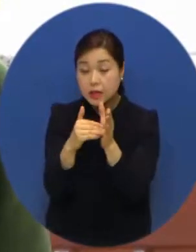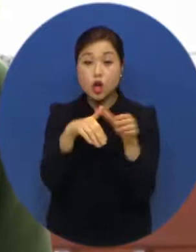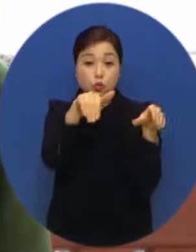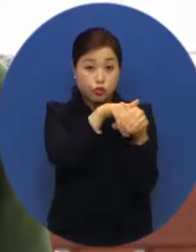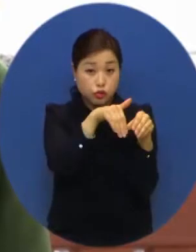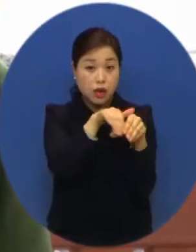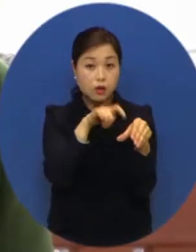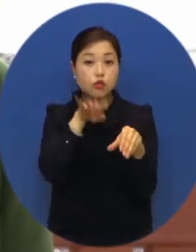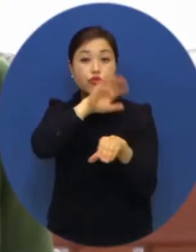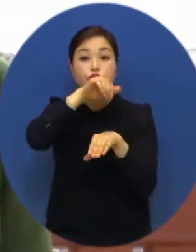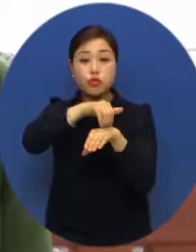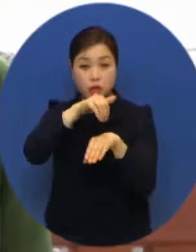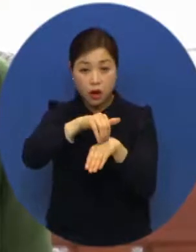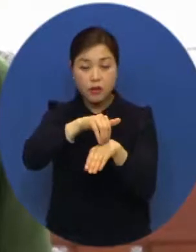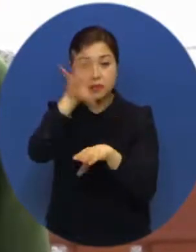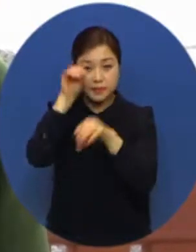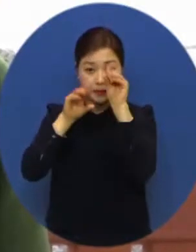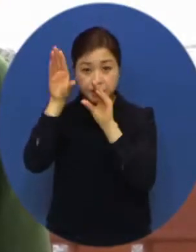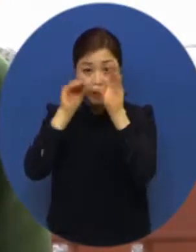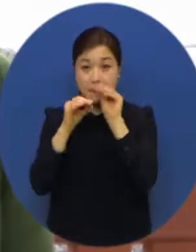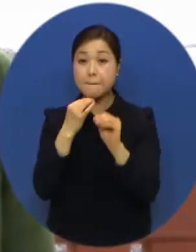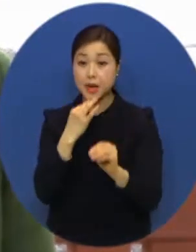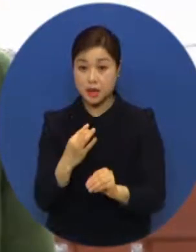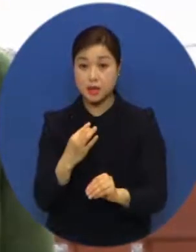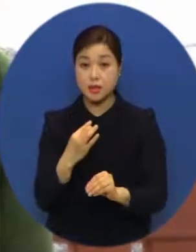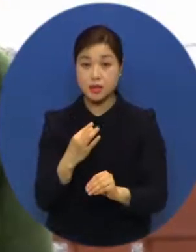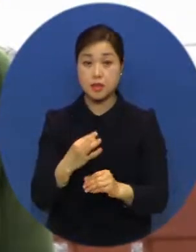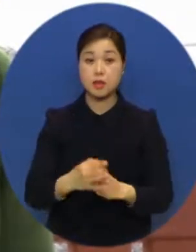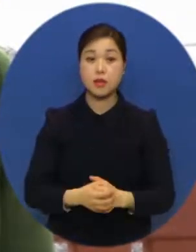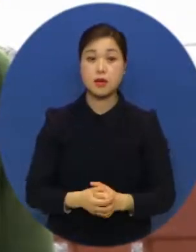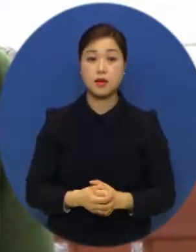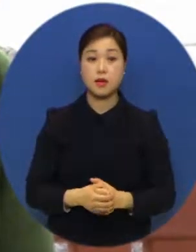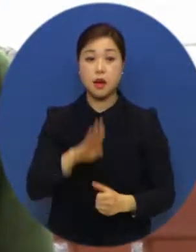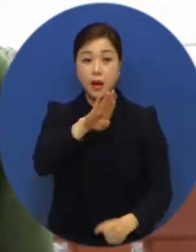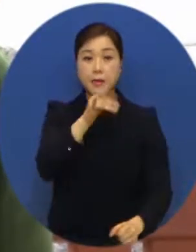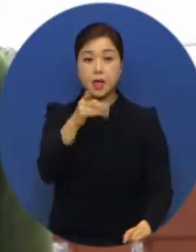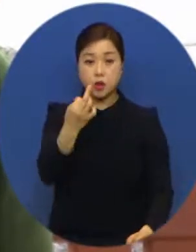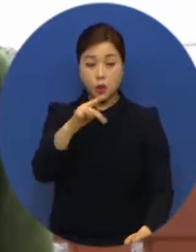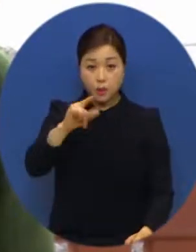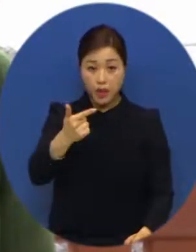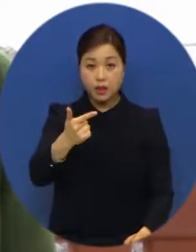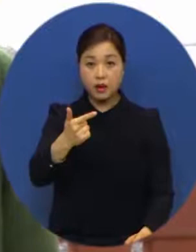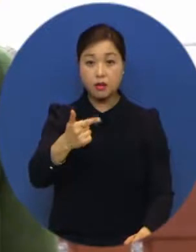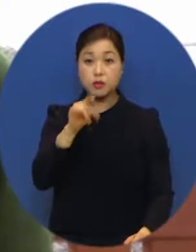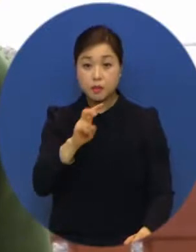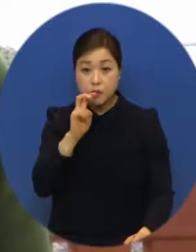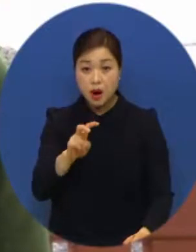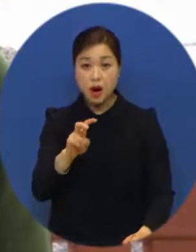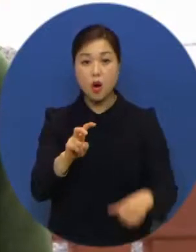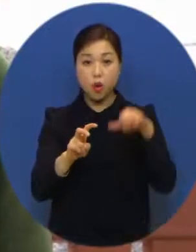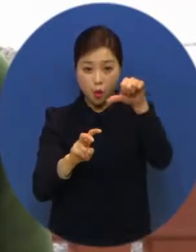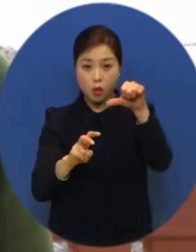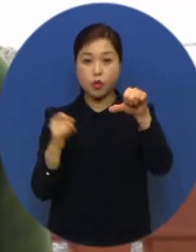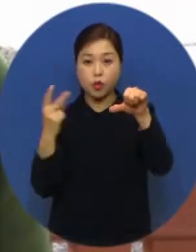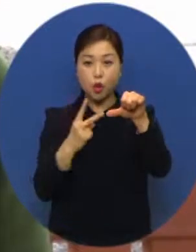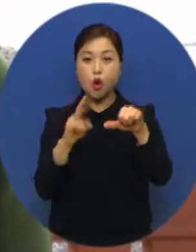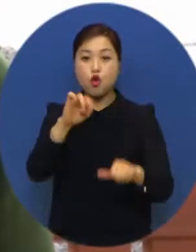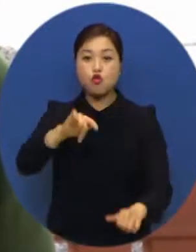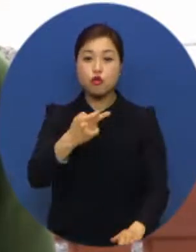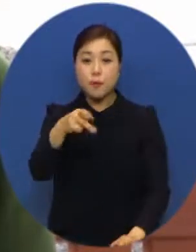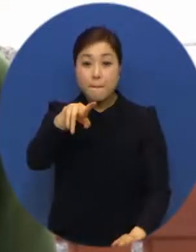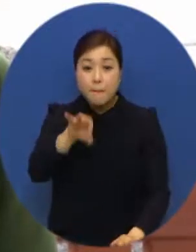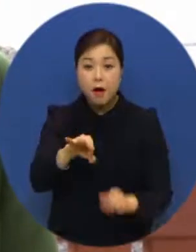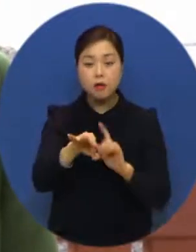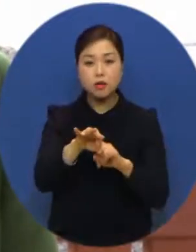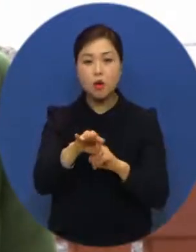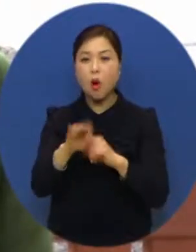학습 으로만 접해졌고 베토벤 교향곡 5번 뭐 운명 뭐 그거를 학습으로 했지 제가